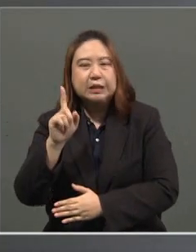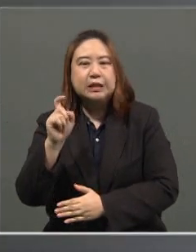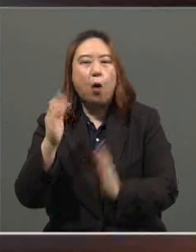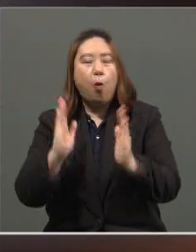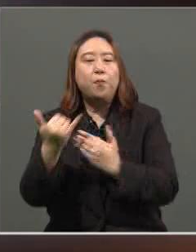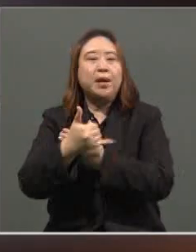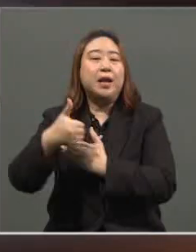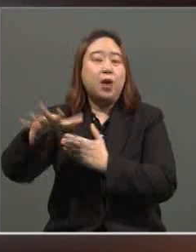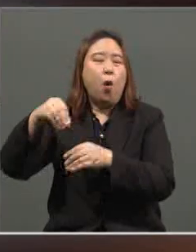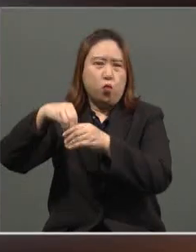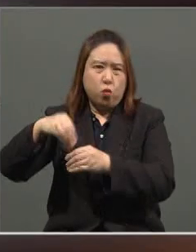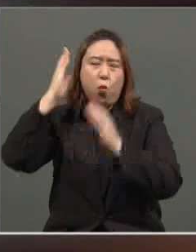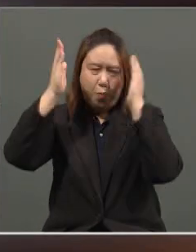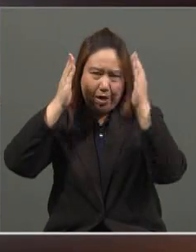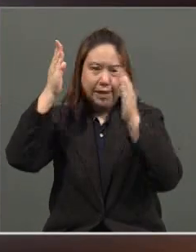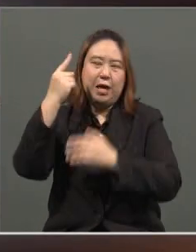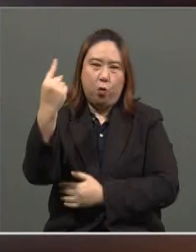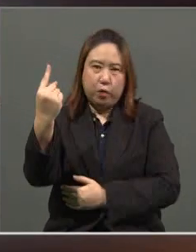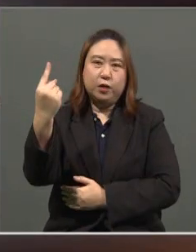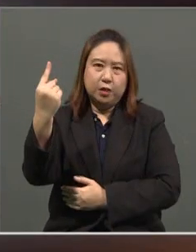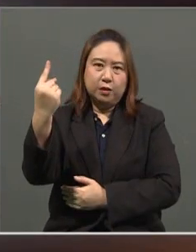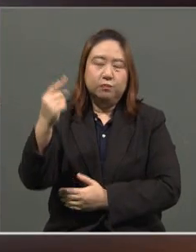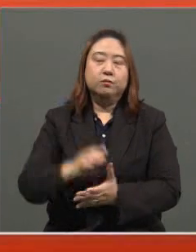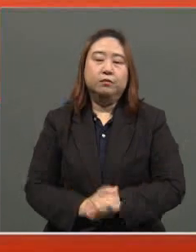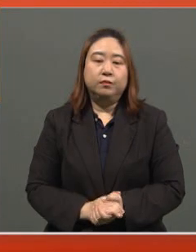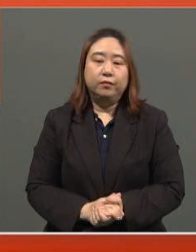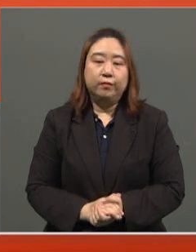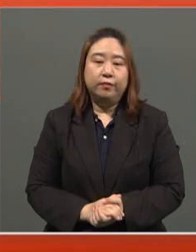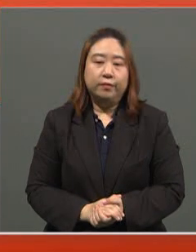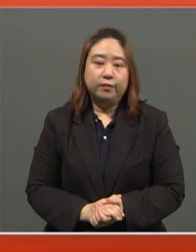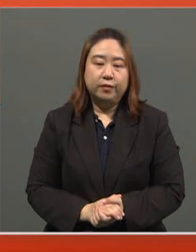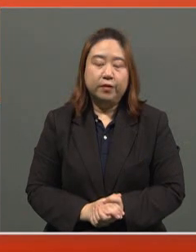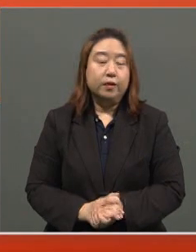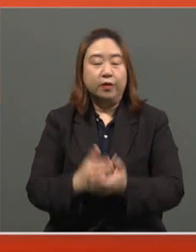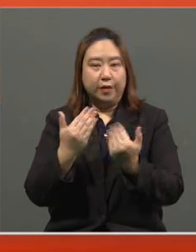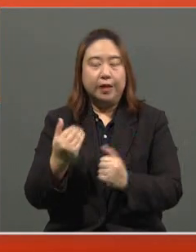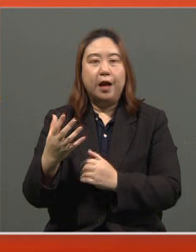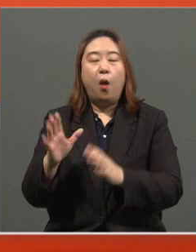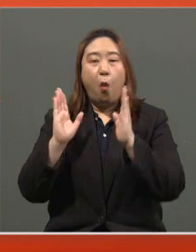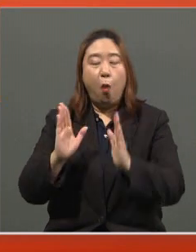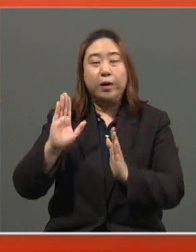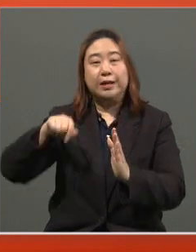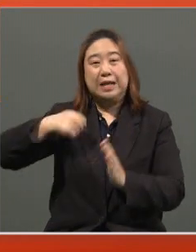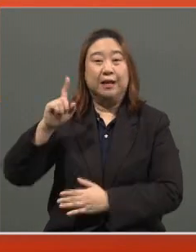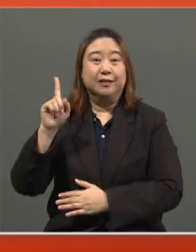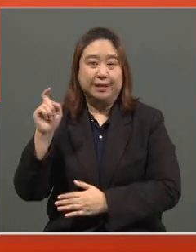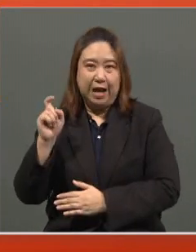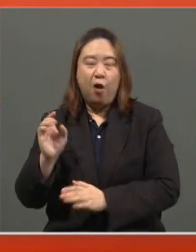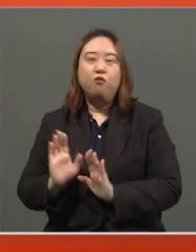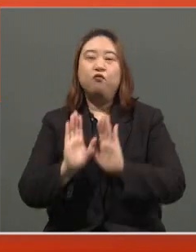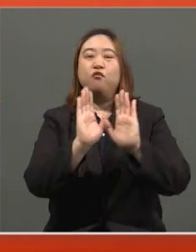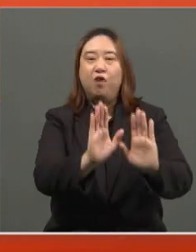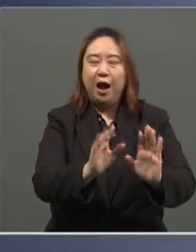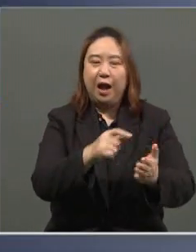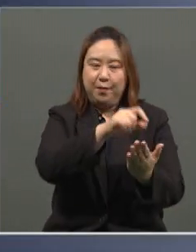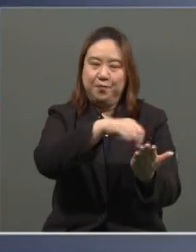ที่อยู่ในประเทศมาเลเซียอีกหนึ่งคนที่ถูกหลอกเหมือนกันผู้เสียหายก็ได้มอบอำนาจให้ผู้ที่เกี่ยวข้องมาแจ้งความดำเนิน